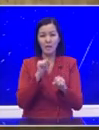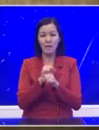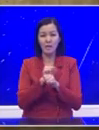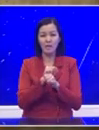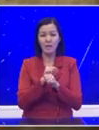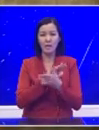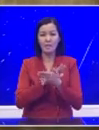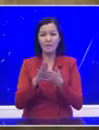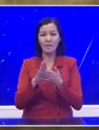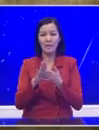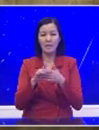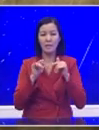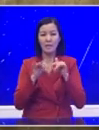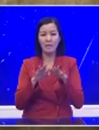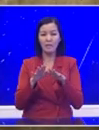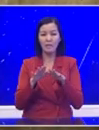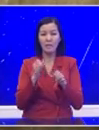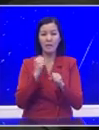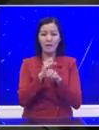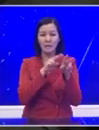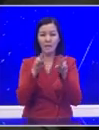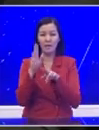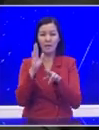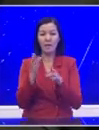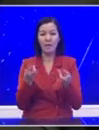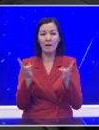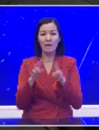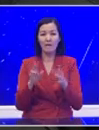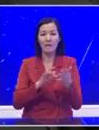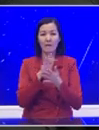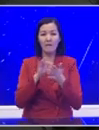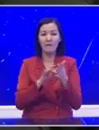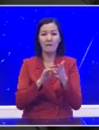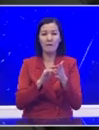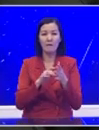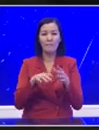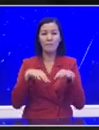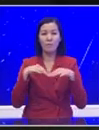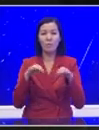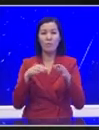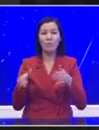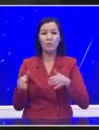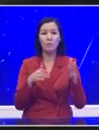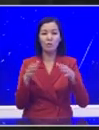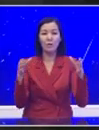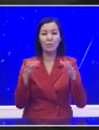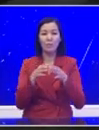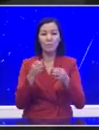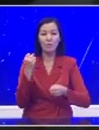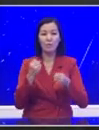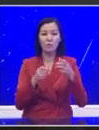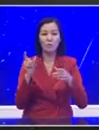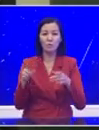шаралары жүргізіледі. Енді бұл жұмыстар қатаң бақылауға алынады. Ал қалалық жолаушылар көлігі және автомобиль жолдары бөлімі